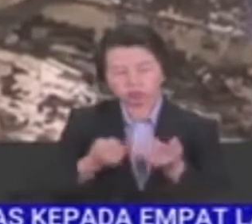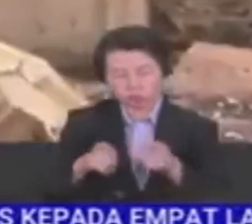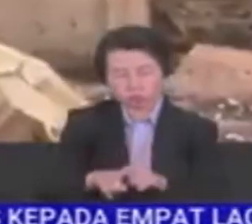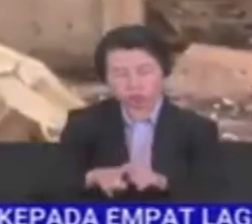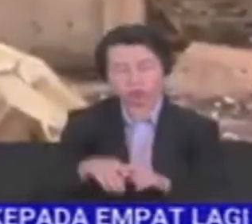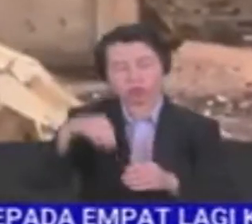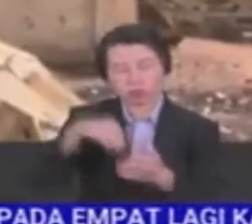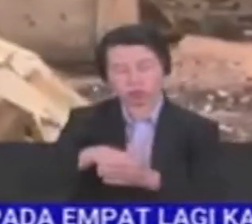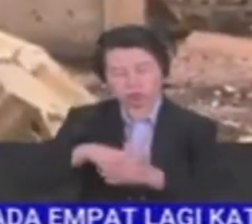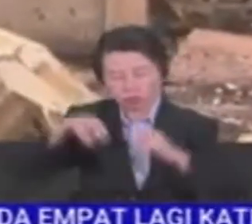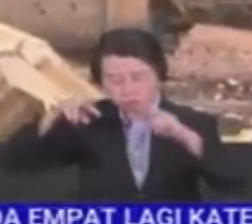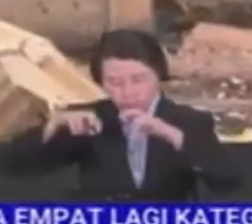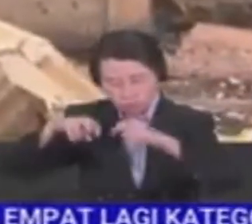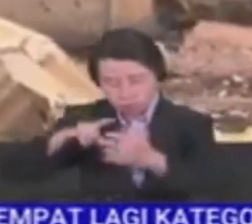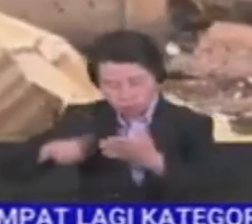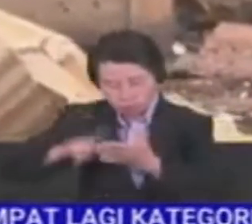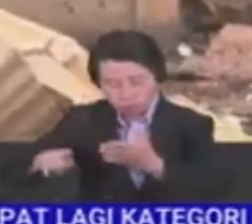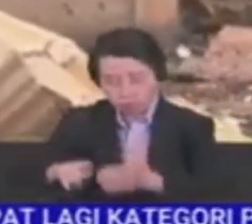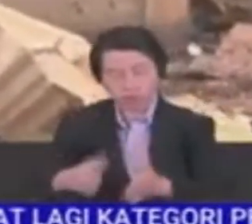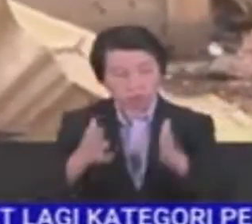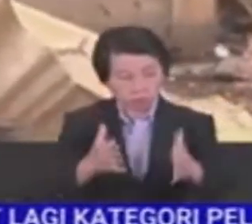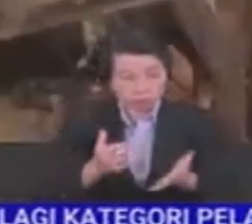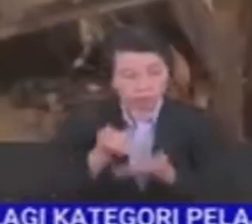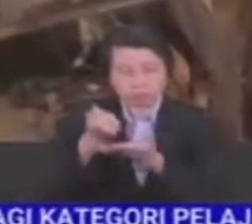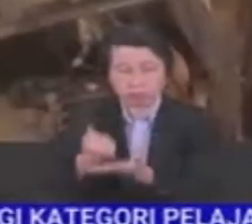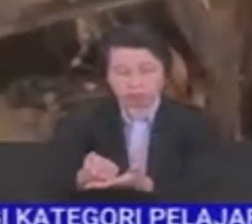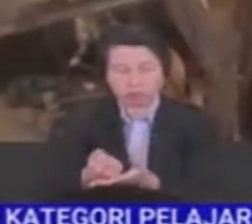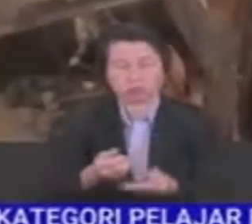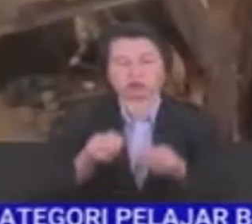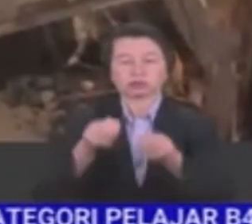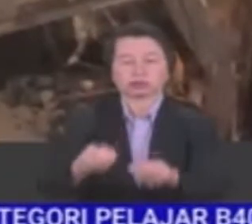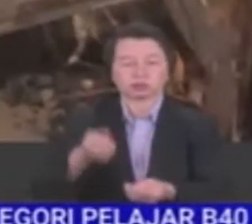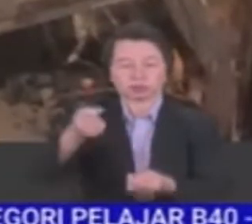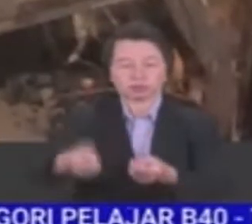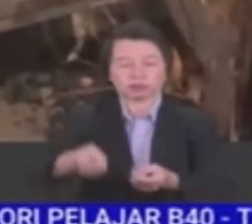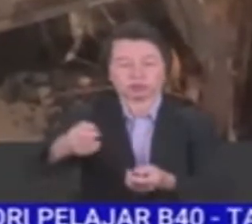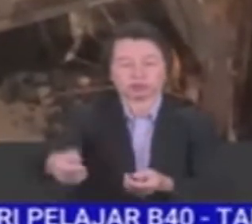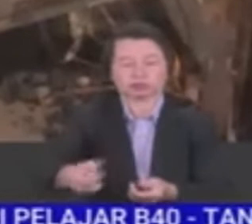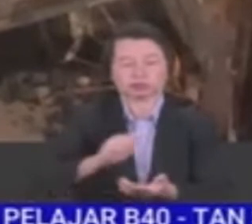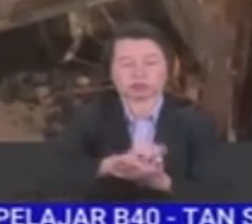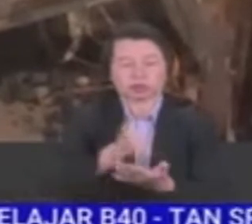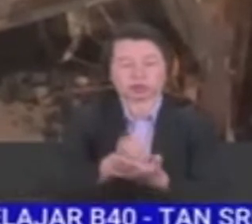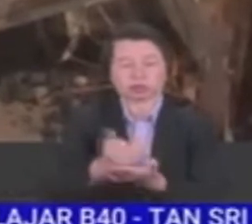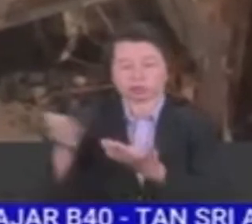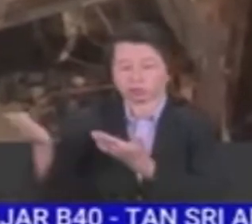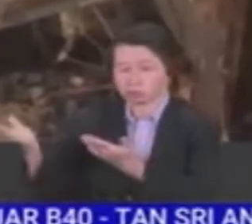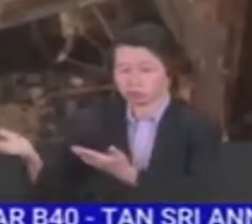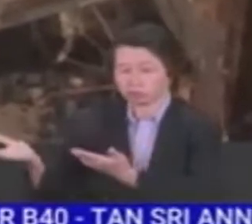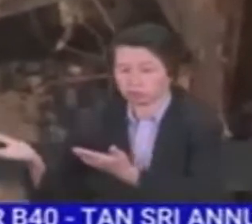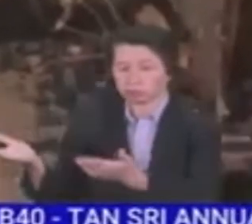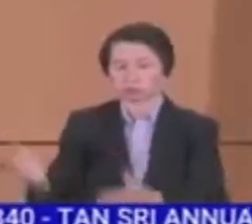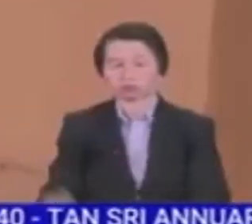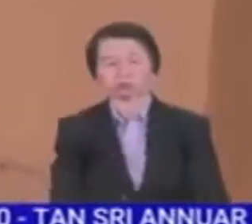masih dalam siasatan. Orang ramai yang ingin membantu boleh memberi sumbangan di akaun tertera.